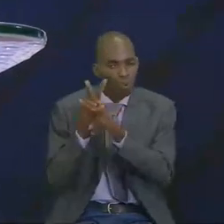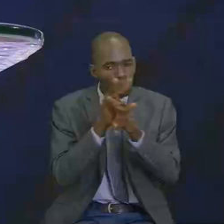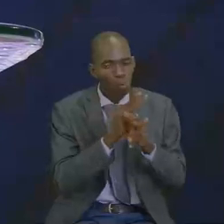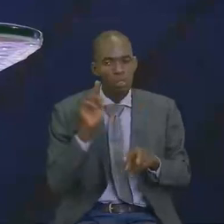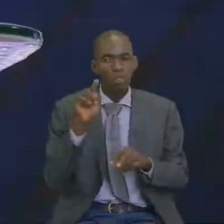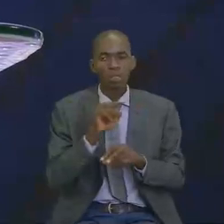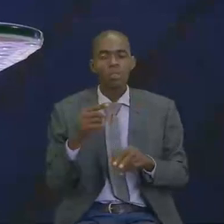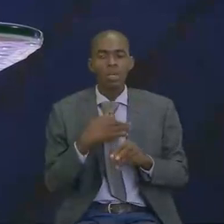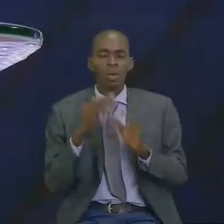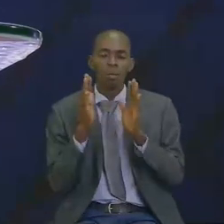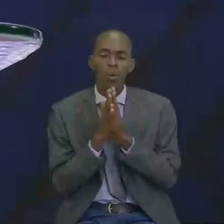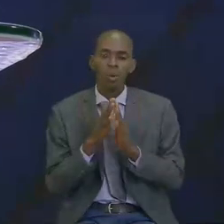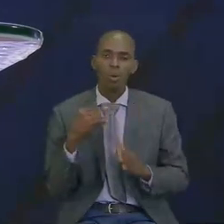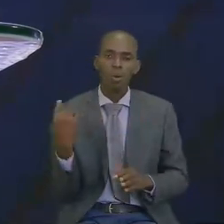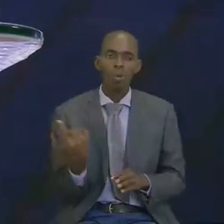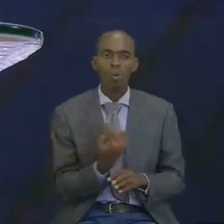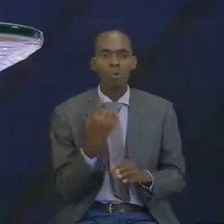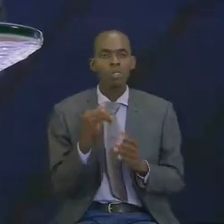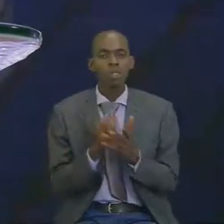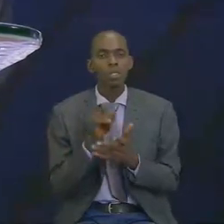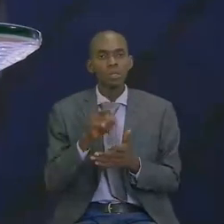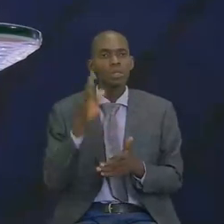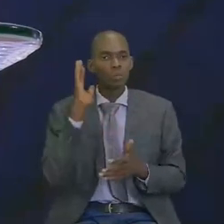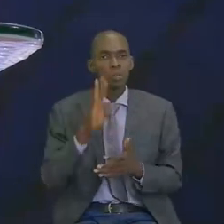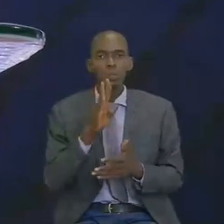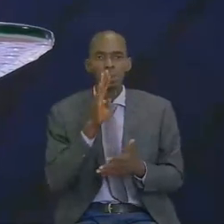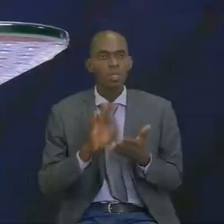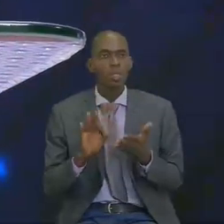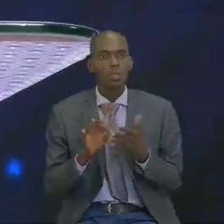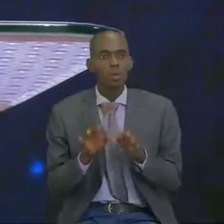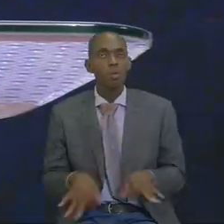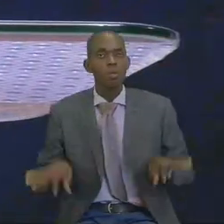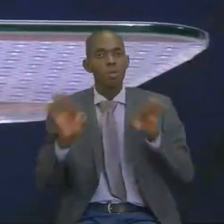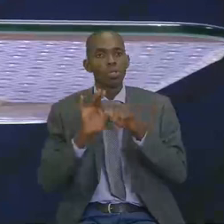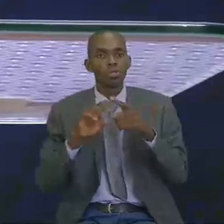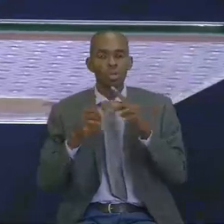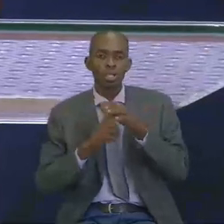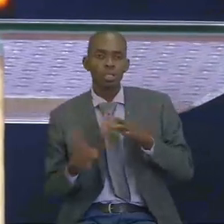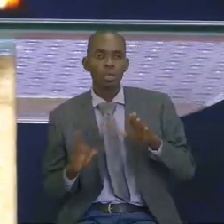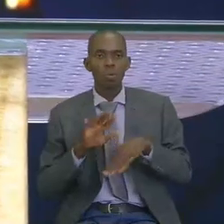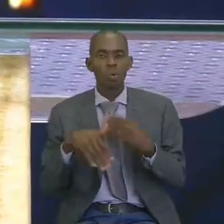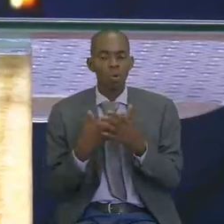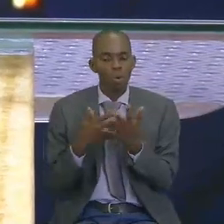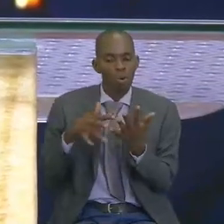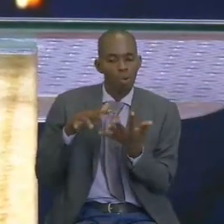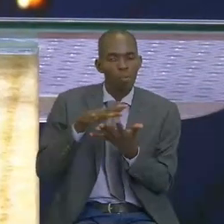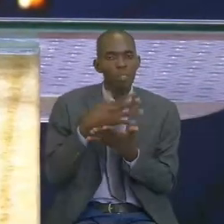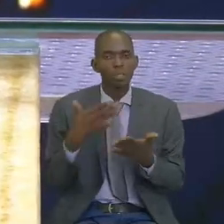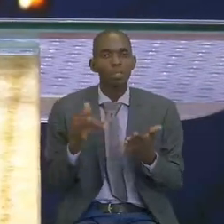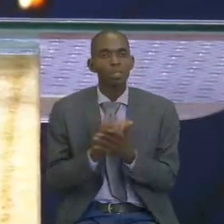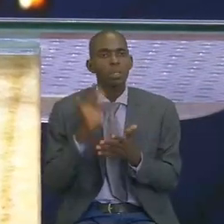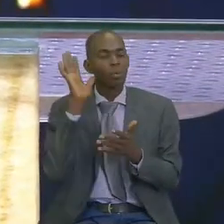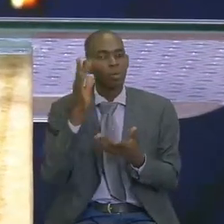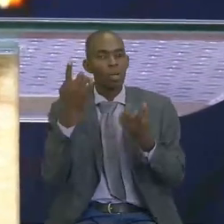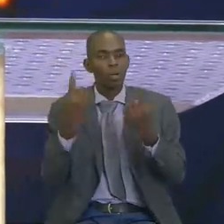et priez en tout temps, afin que vous ayez la force d'échapper à toutes ces choses qui arriveront et